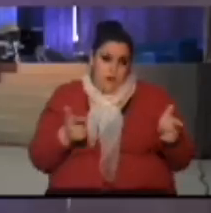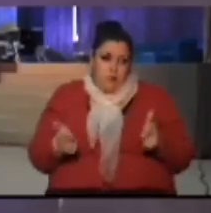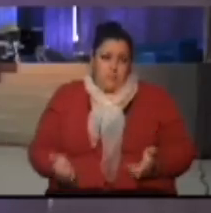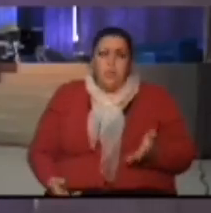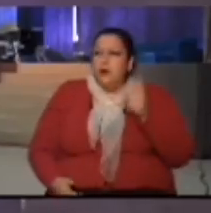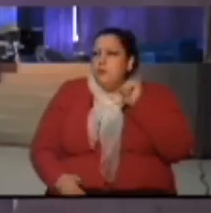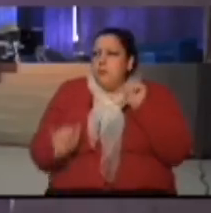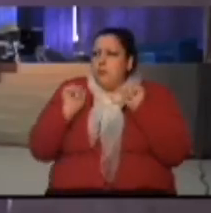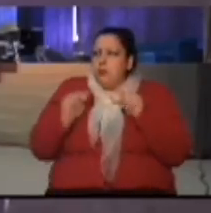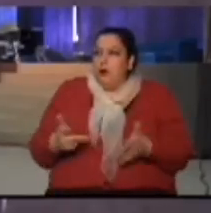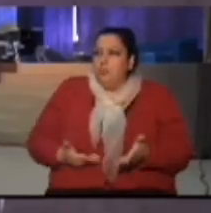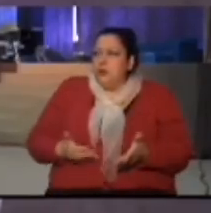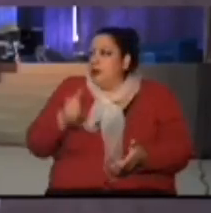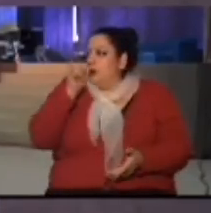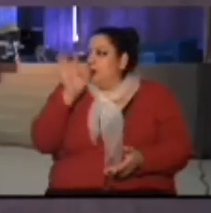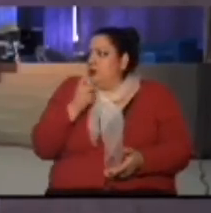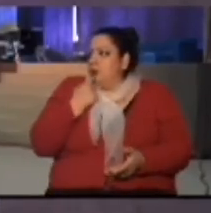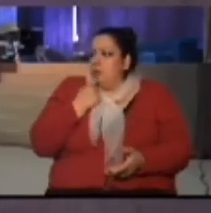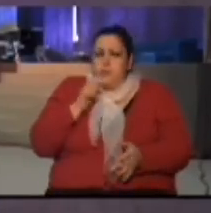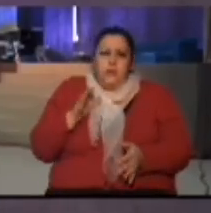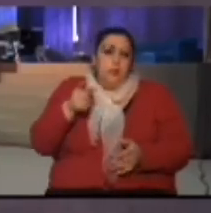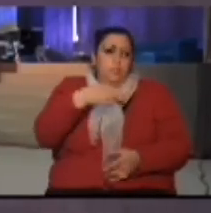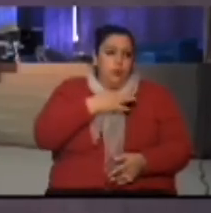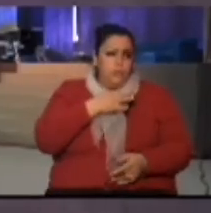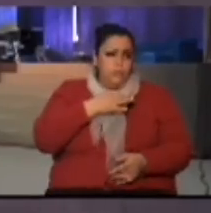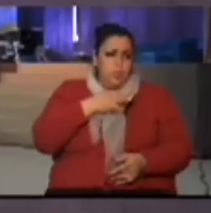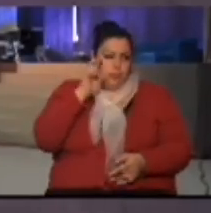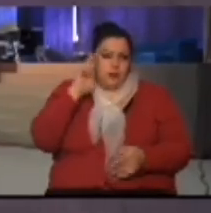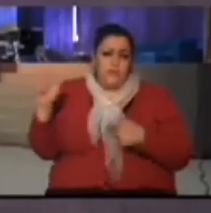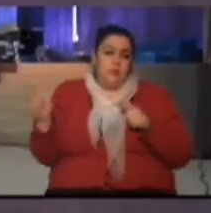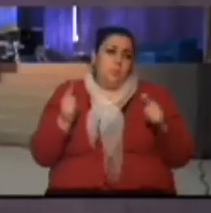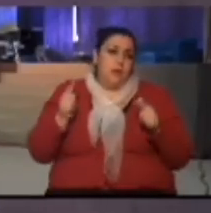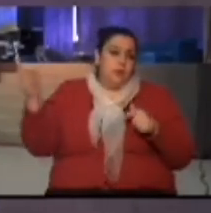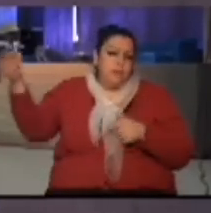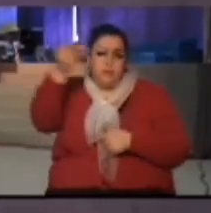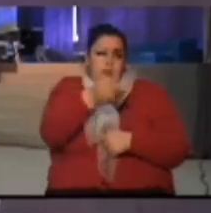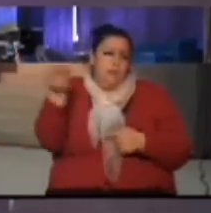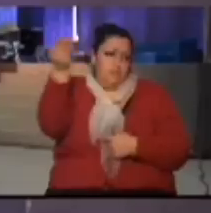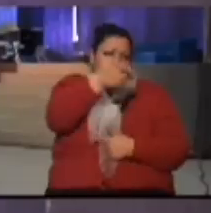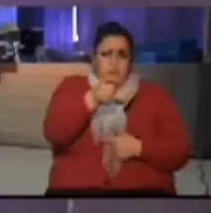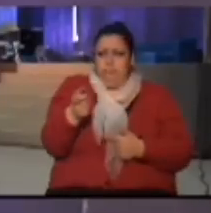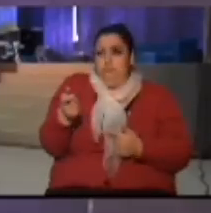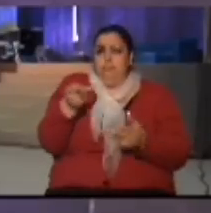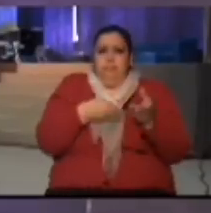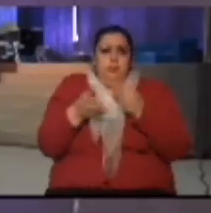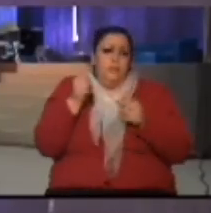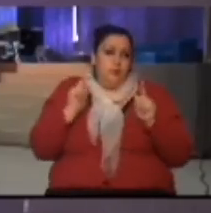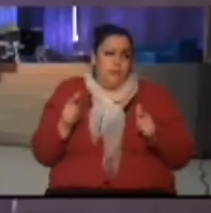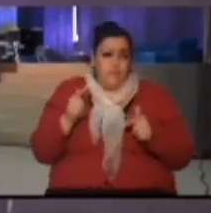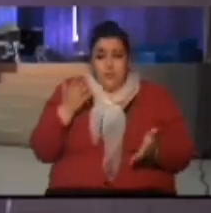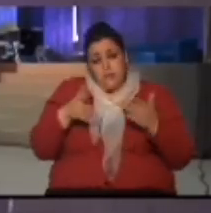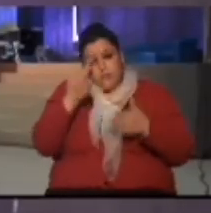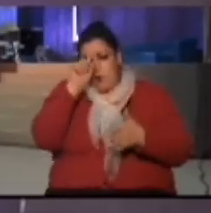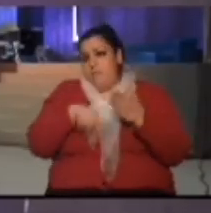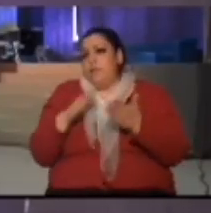Մարդիկ ասում են, ոնց որ եղբայրներ ասում, մի զոհաբերի կողքին իթ համար։ Մարդիկ ասում են, բա ոնց չզոհաբերեմ, բա կողքինս